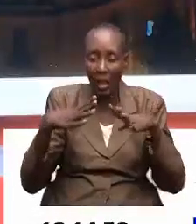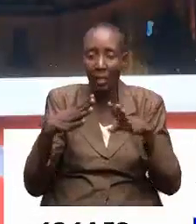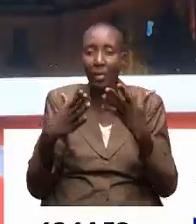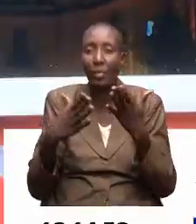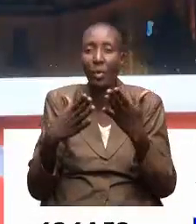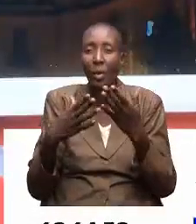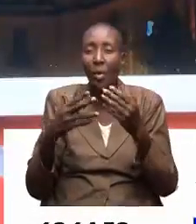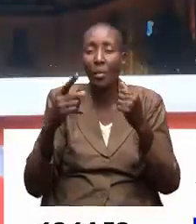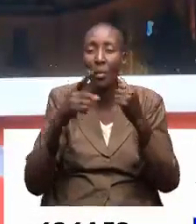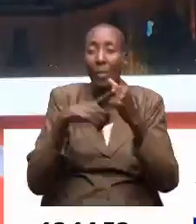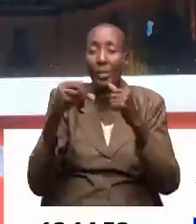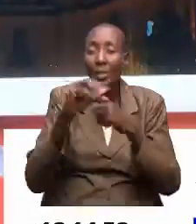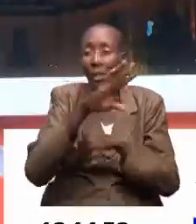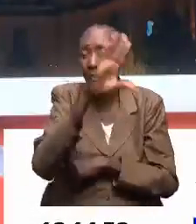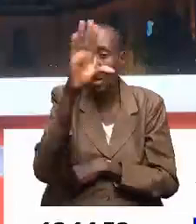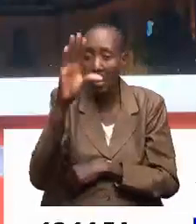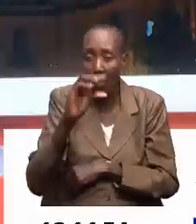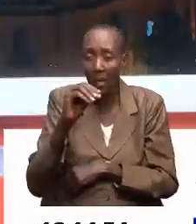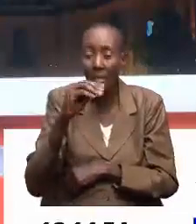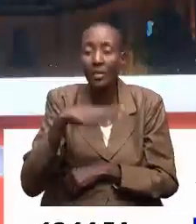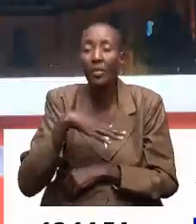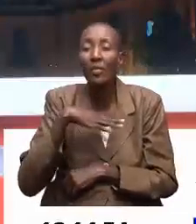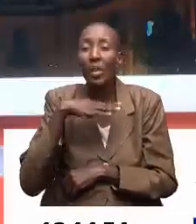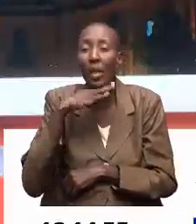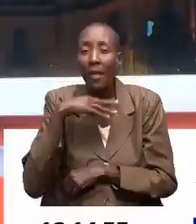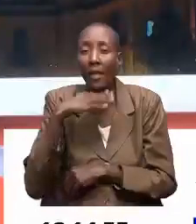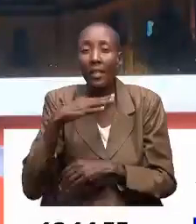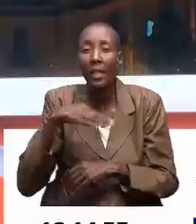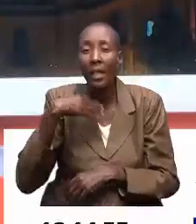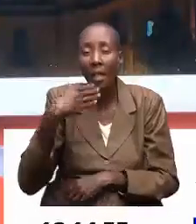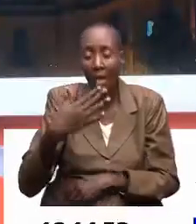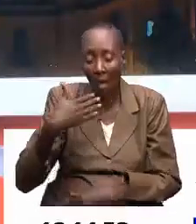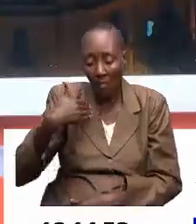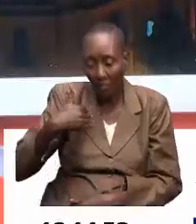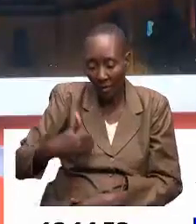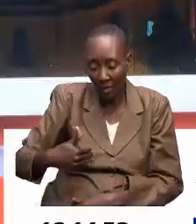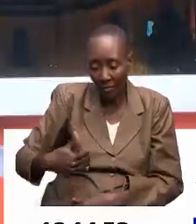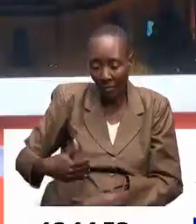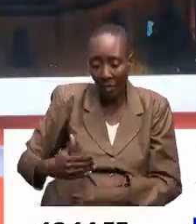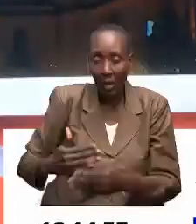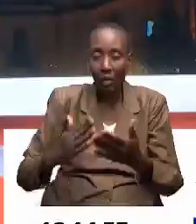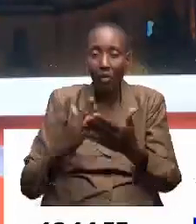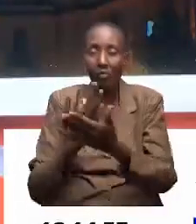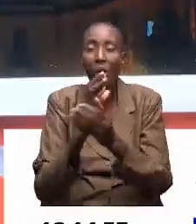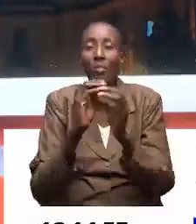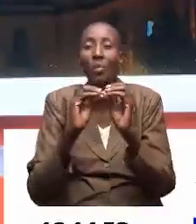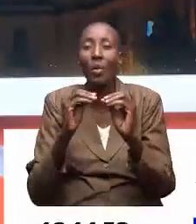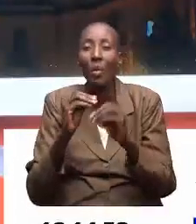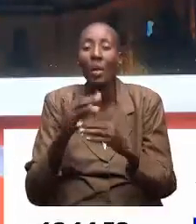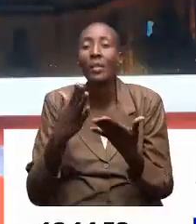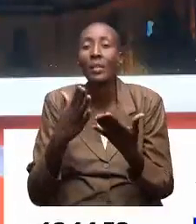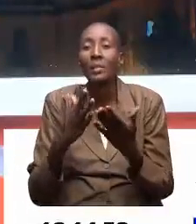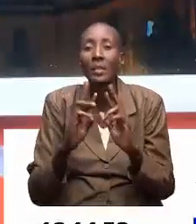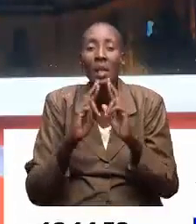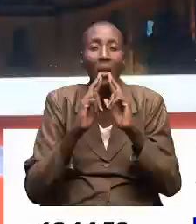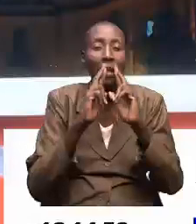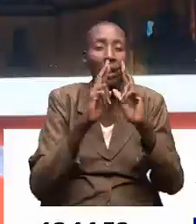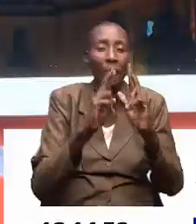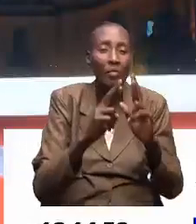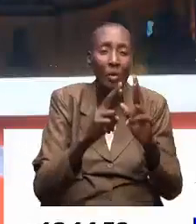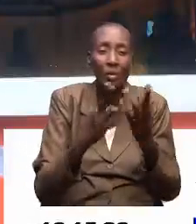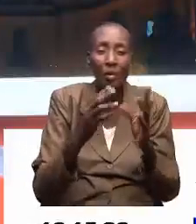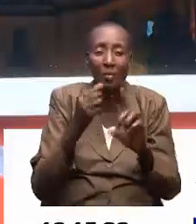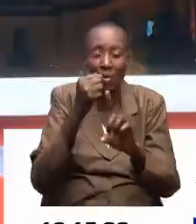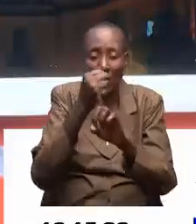Asilimia 60 ya vifo hivi, matokeo yake upasuaji huwa sio ya uhakika. Haya ni kulingana na takwimu za mashirika ya